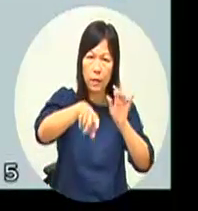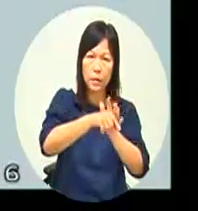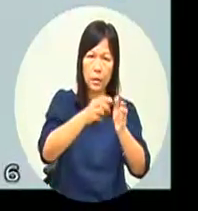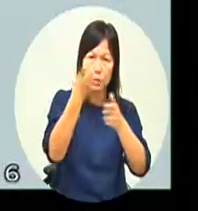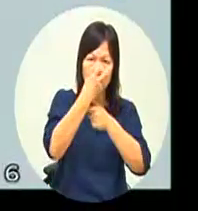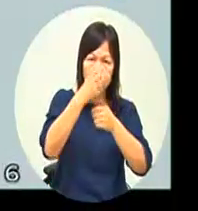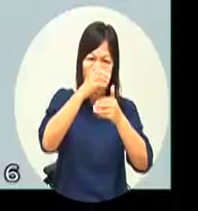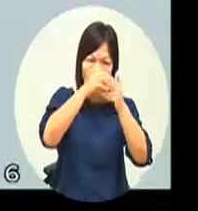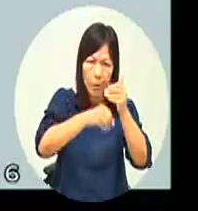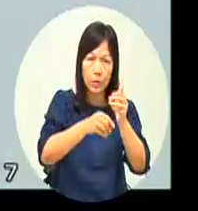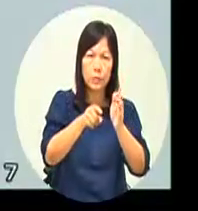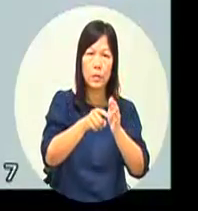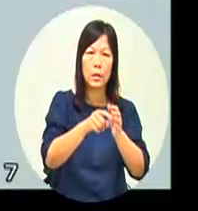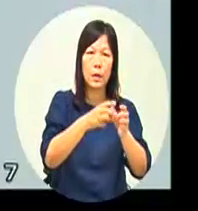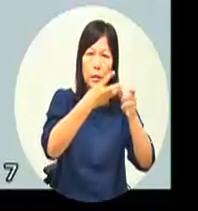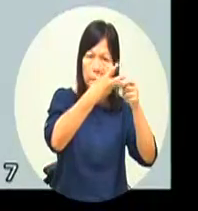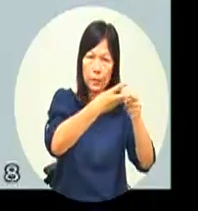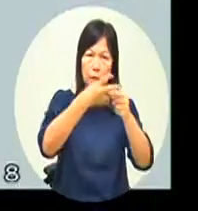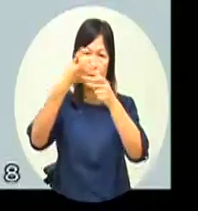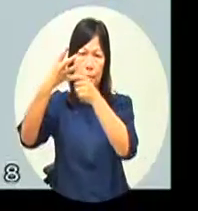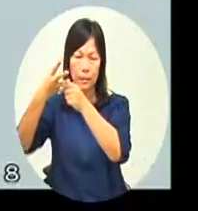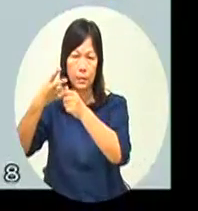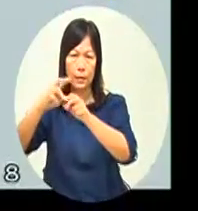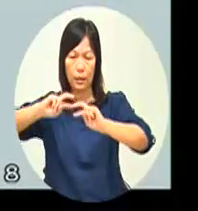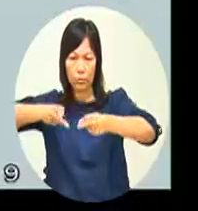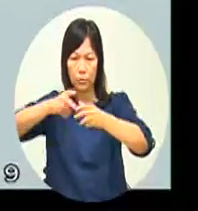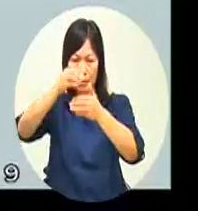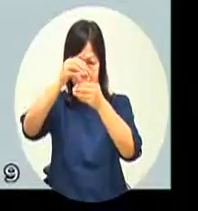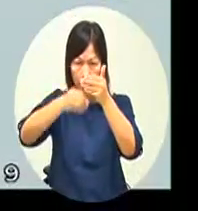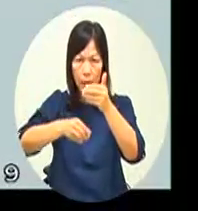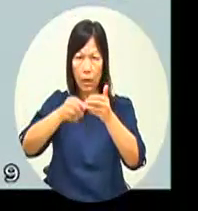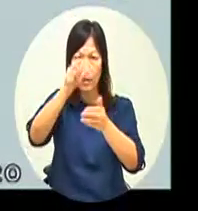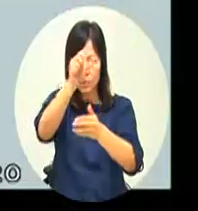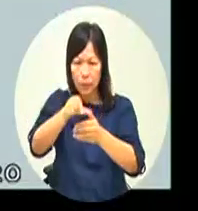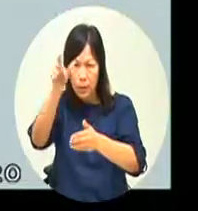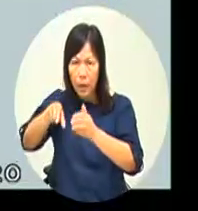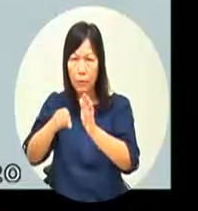场地使用管理规则第三条及第四条修正条文